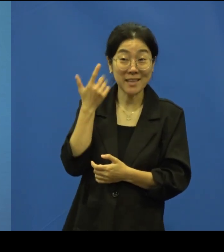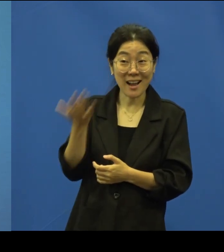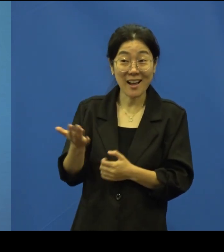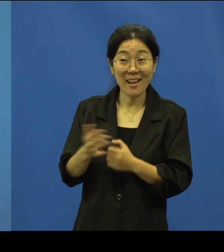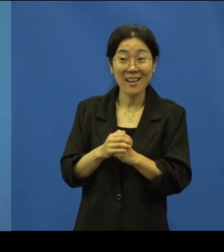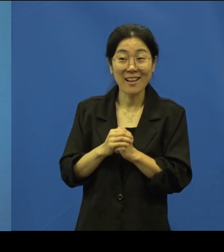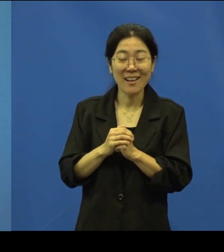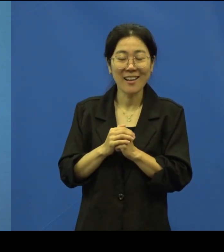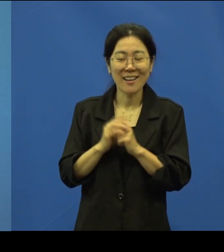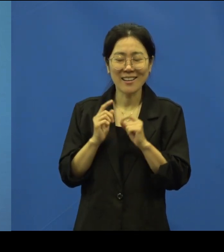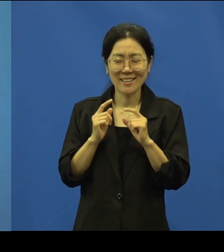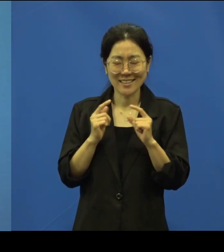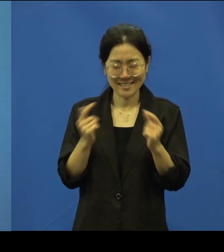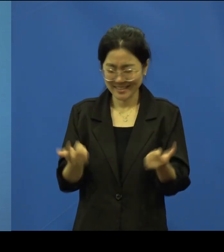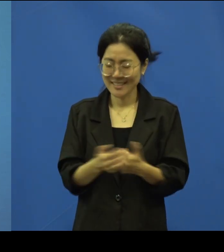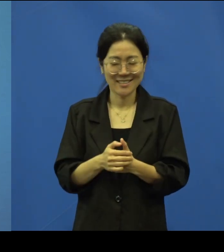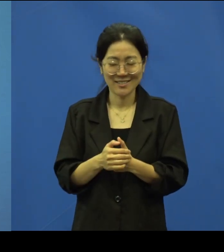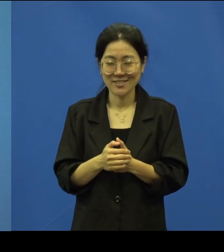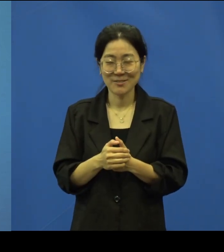아닌 것입니다. 그것이